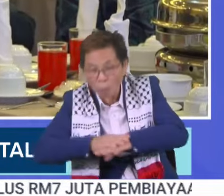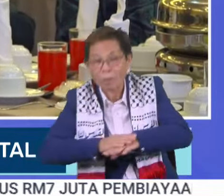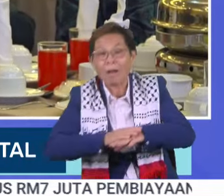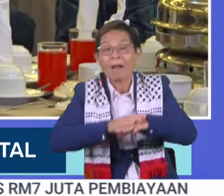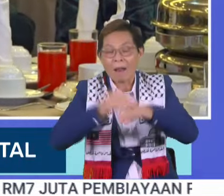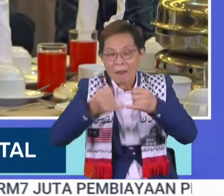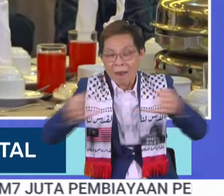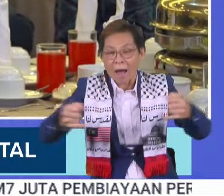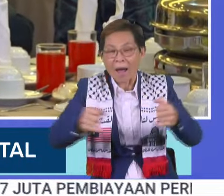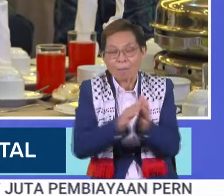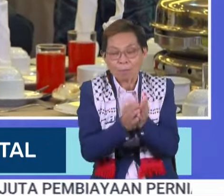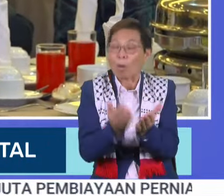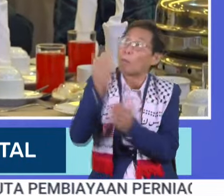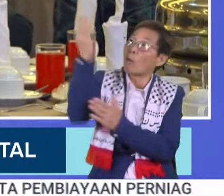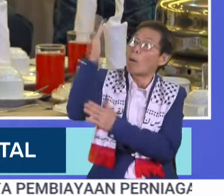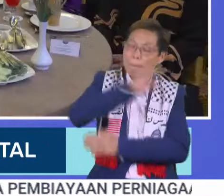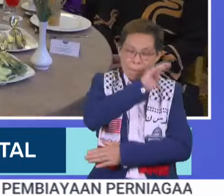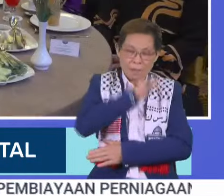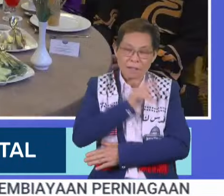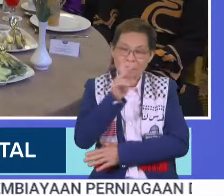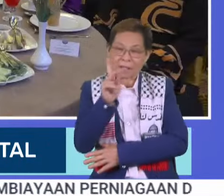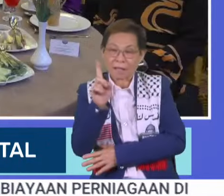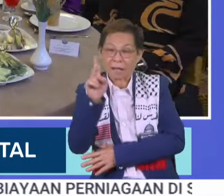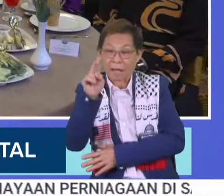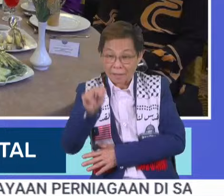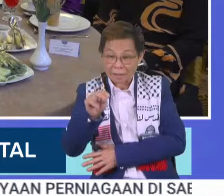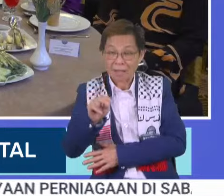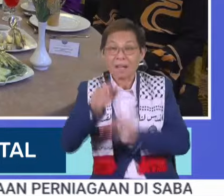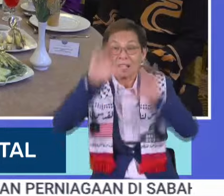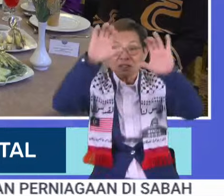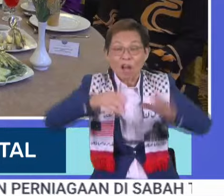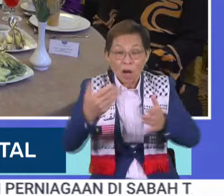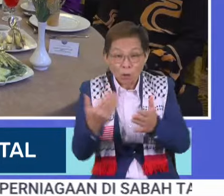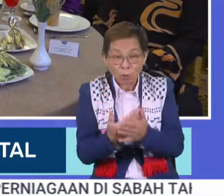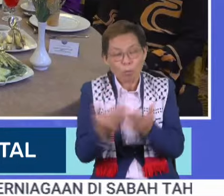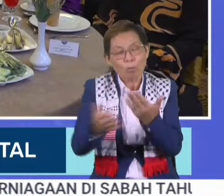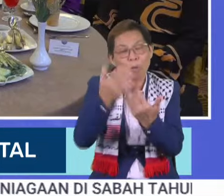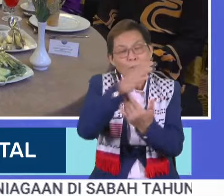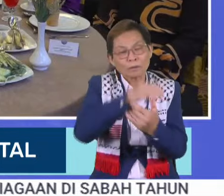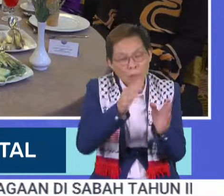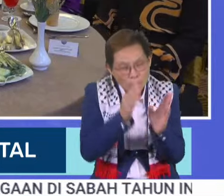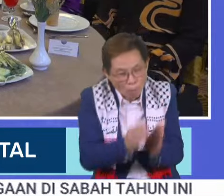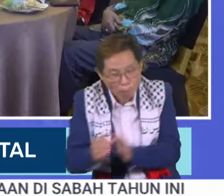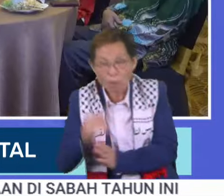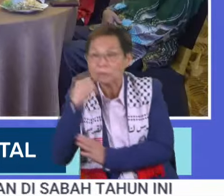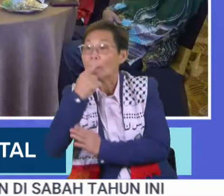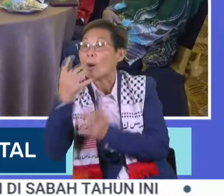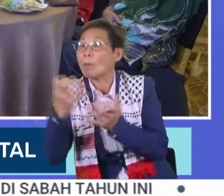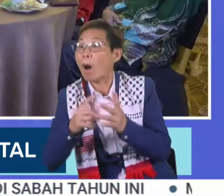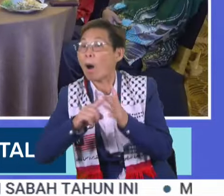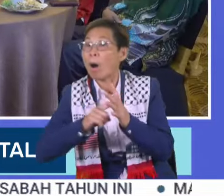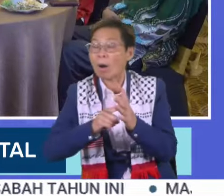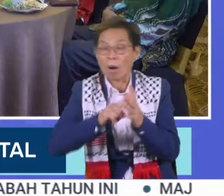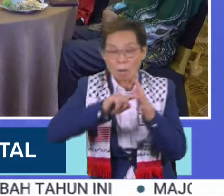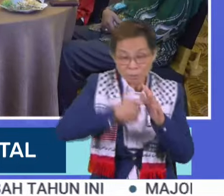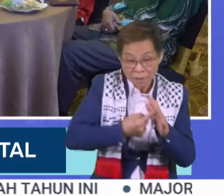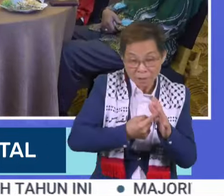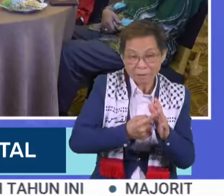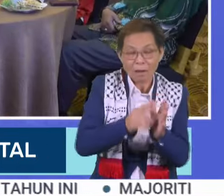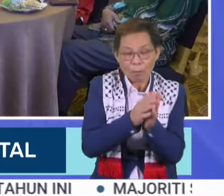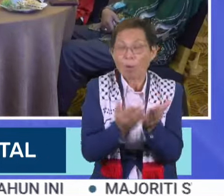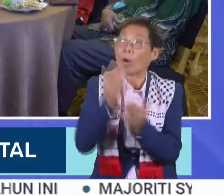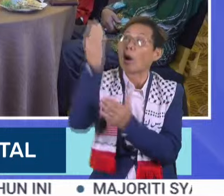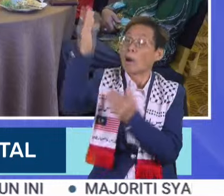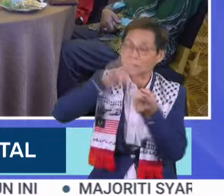digital. Menteri KDN berkata kaedah baru ini memudahkan dan lebih sistematik. Mereka yang ingin membangunkan Al-Quran digital hanya